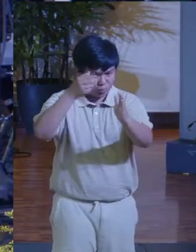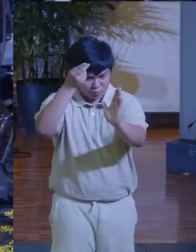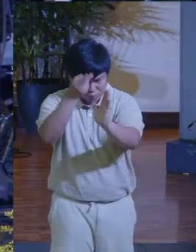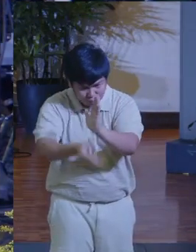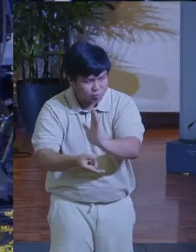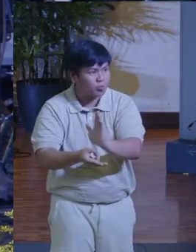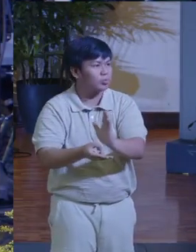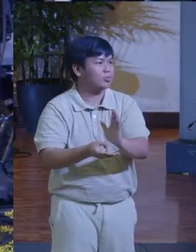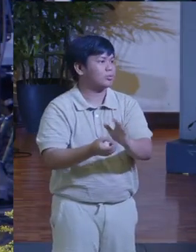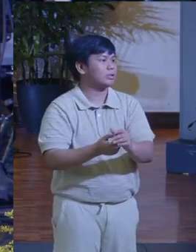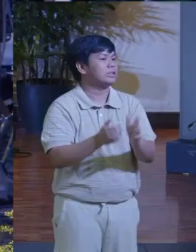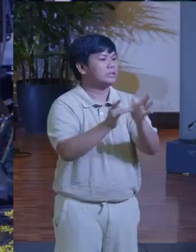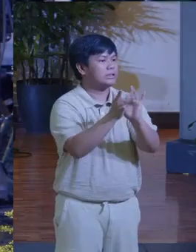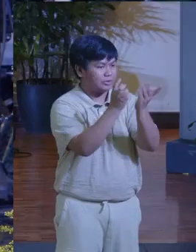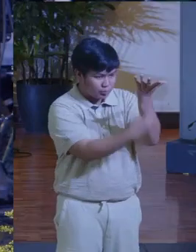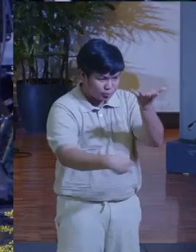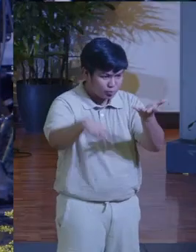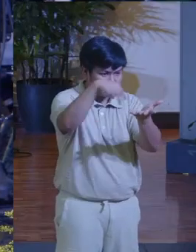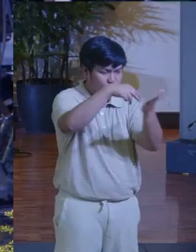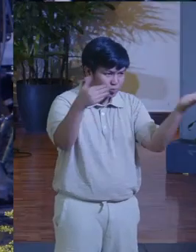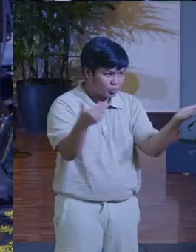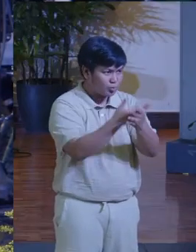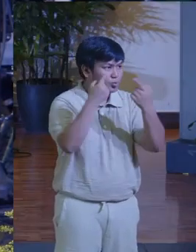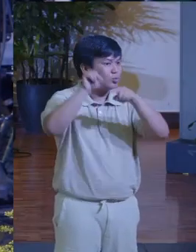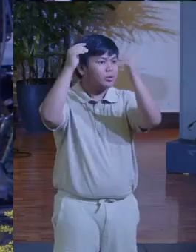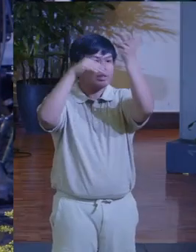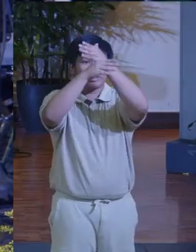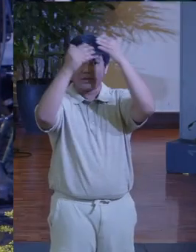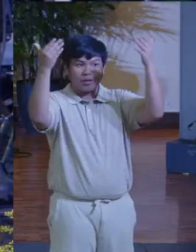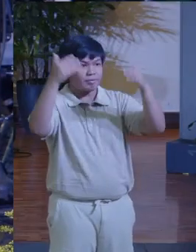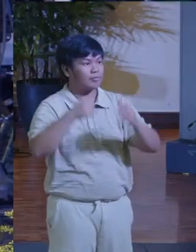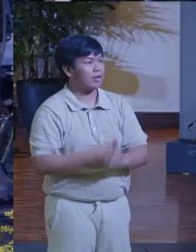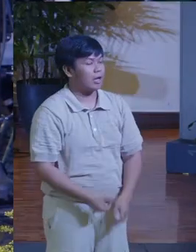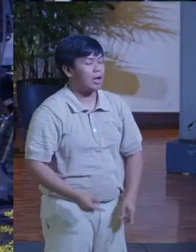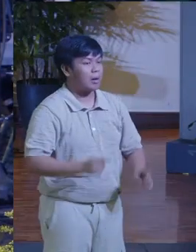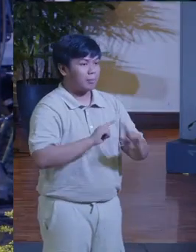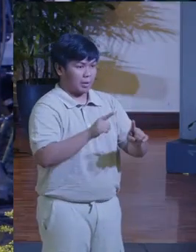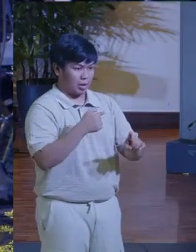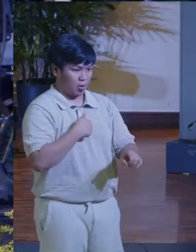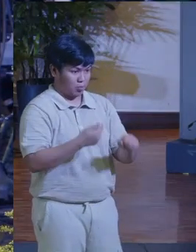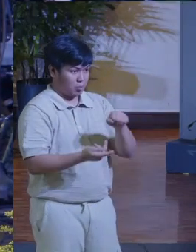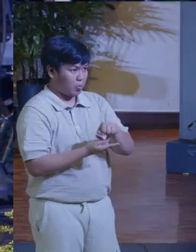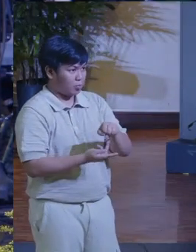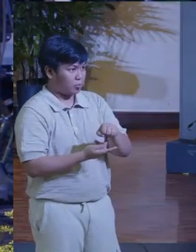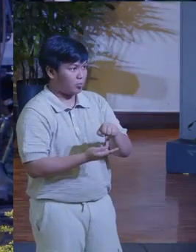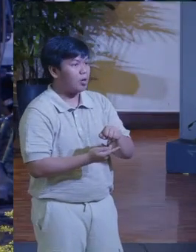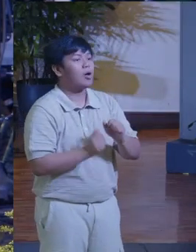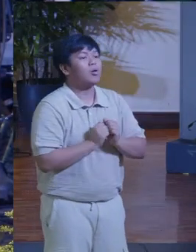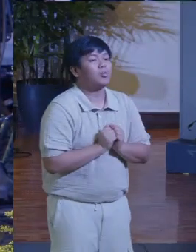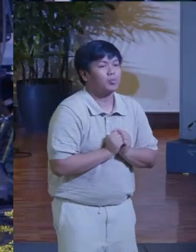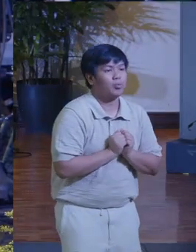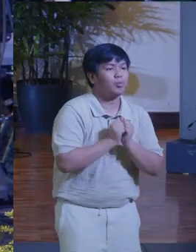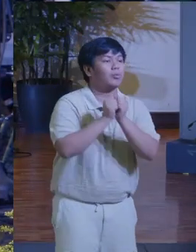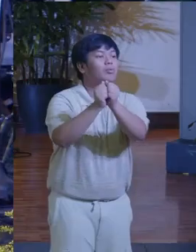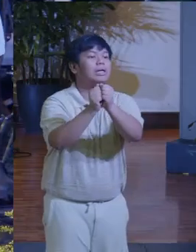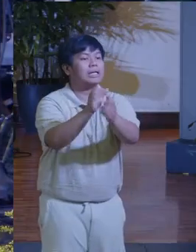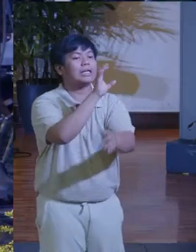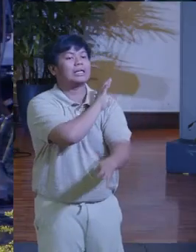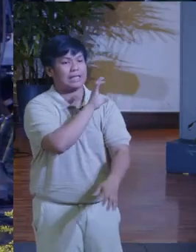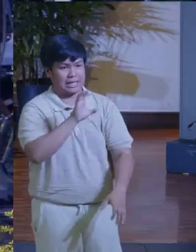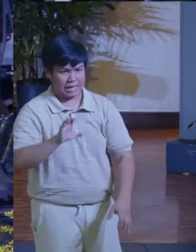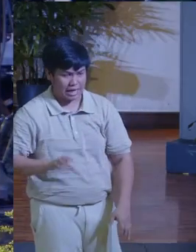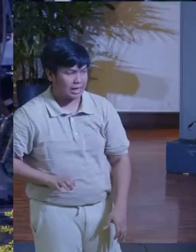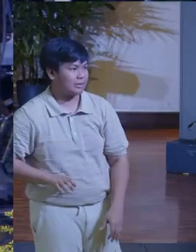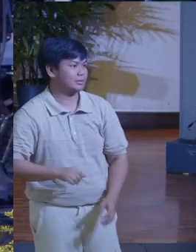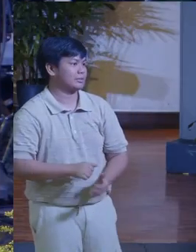po ay umakyat na sa langit. Pero sabi niya, I have been crucified with Christ. Past tense.